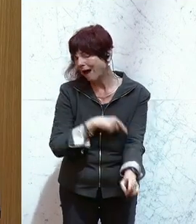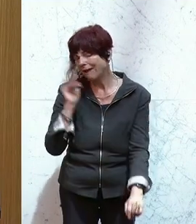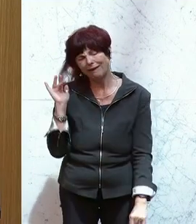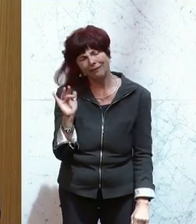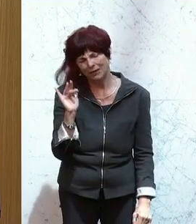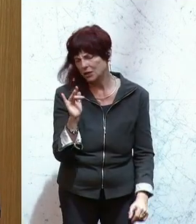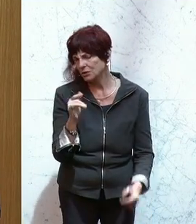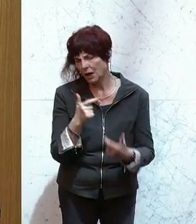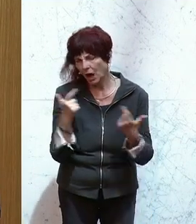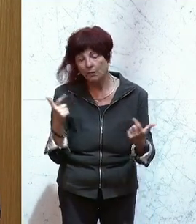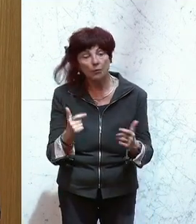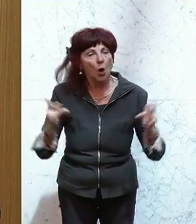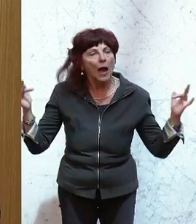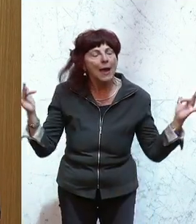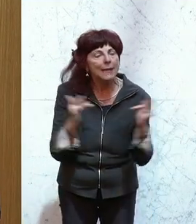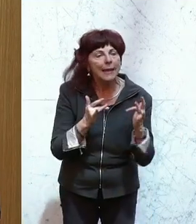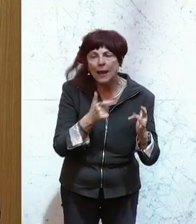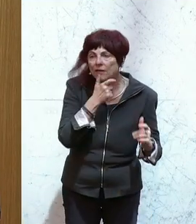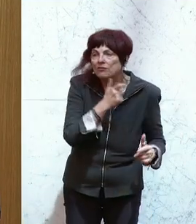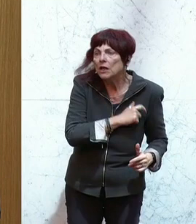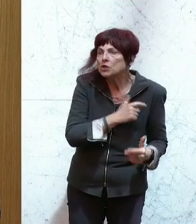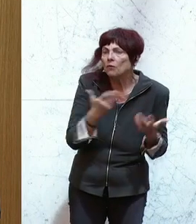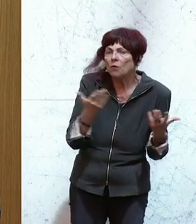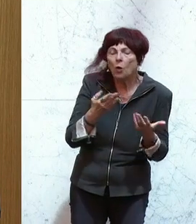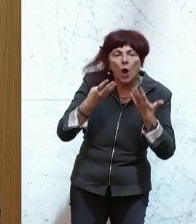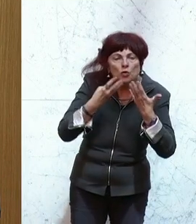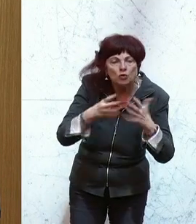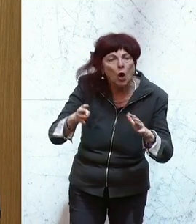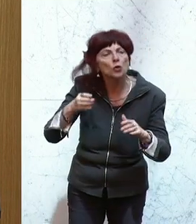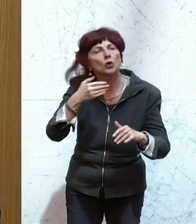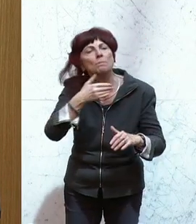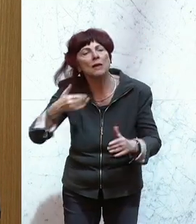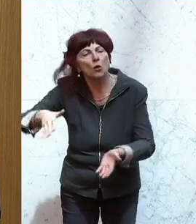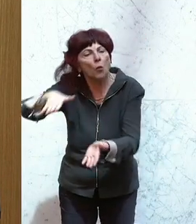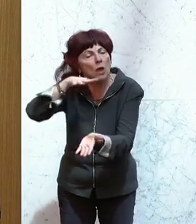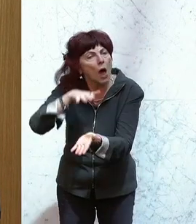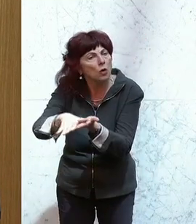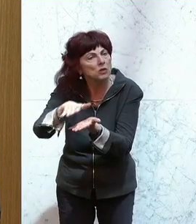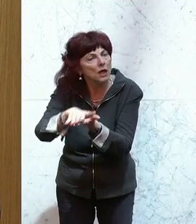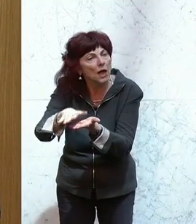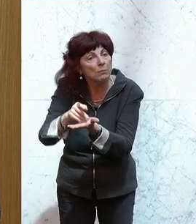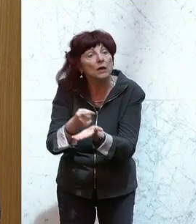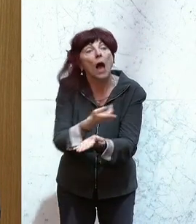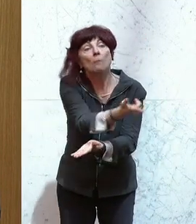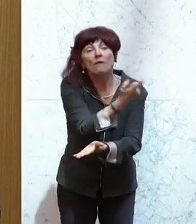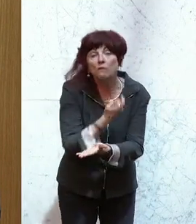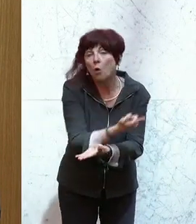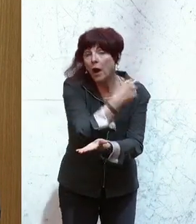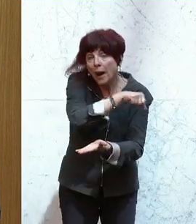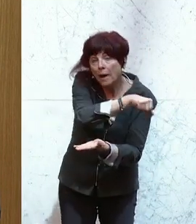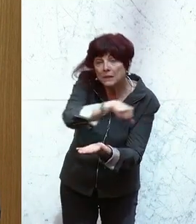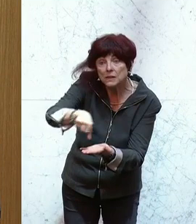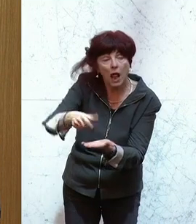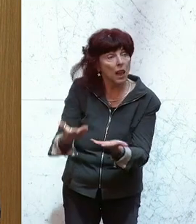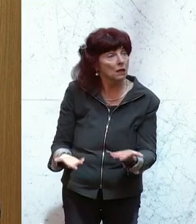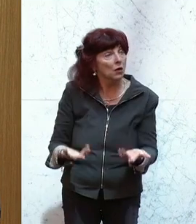sagen. Wo ist die Gegenfinanzierung? Da werden 900 Millionen ausgegeben und wir wissen nicht, wo die dann wieder herkommen sollen. Und Sie